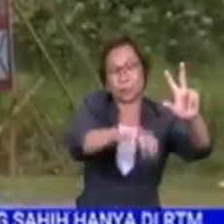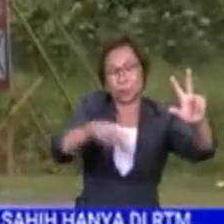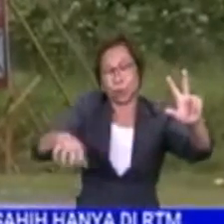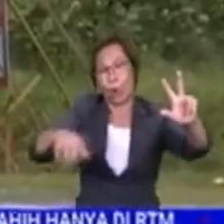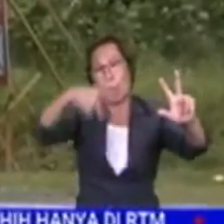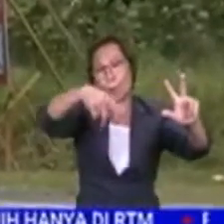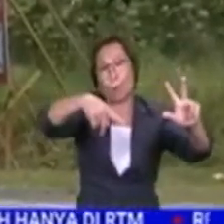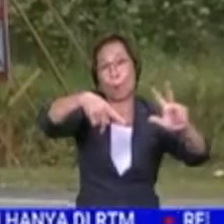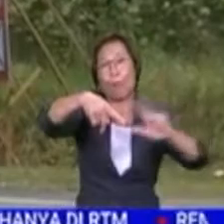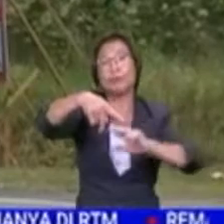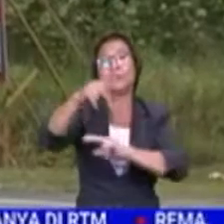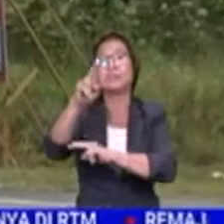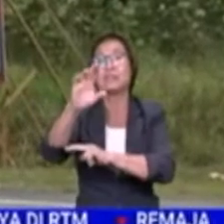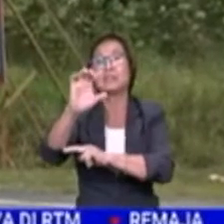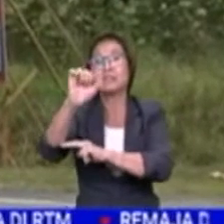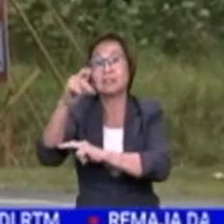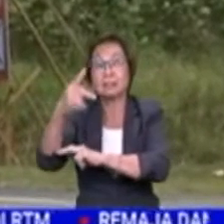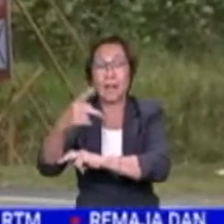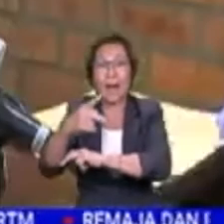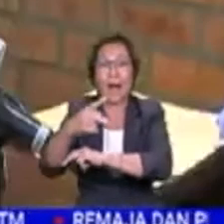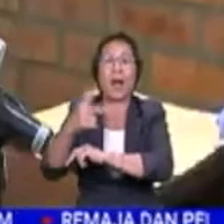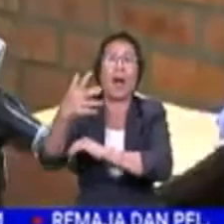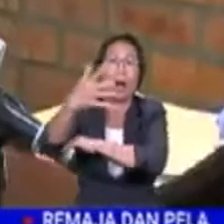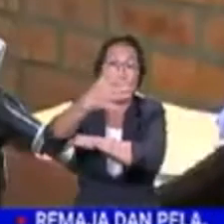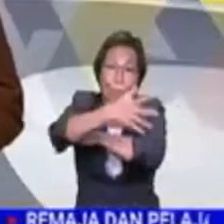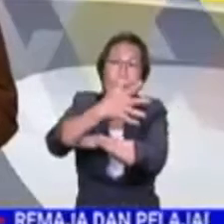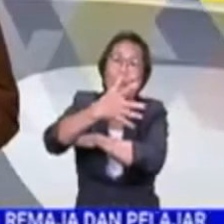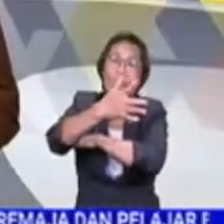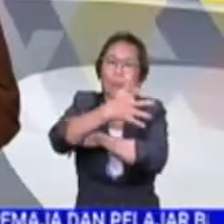Parlimen Puncak Borneo adalah Serembu, Tarat dan Mambong.